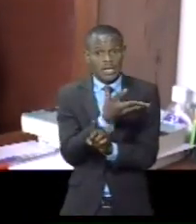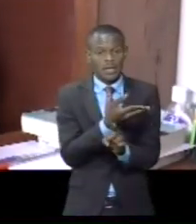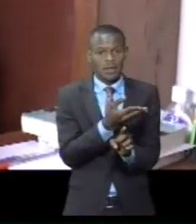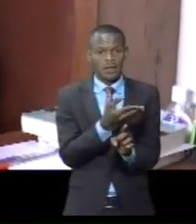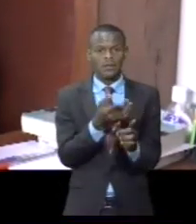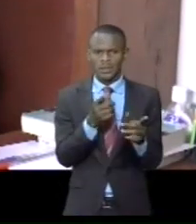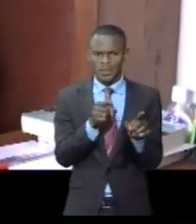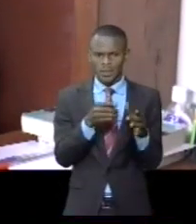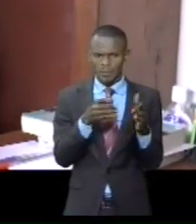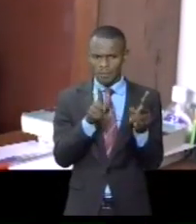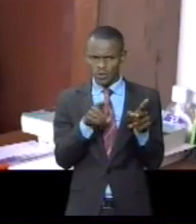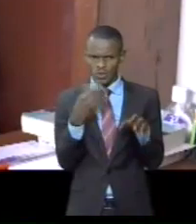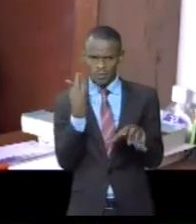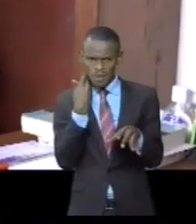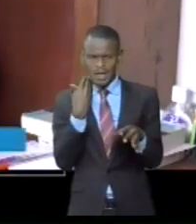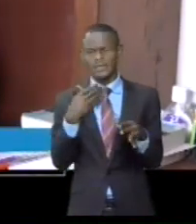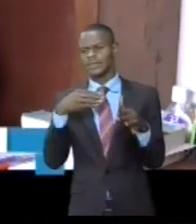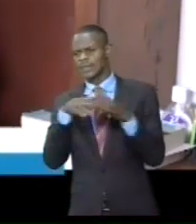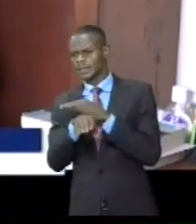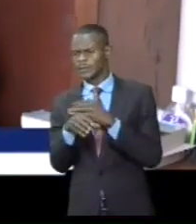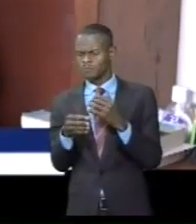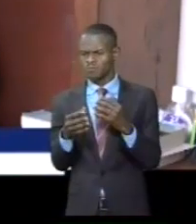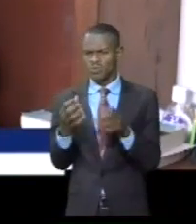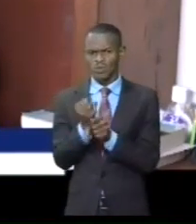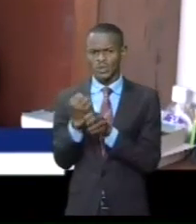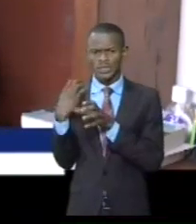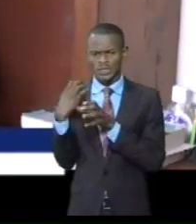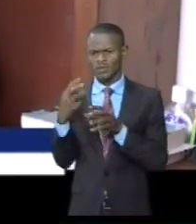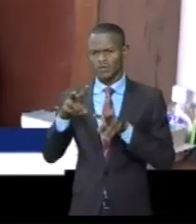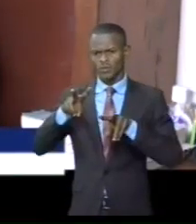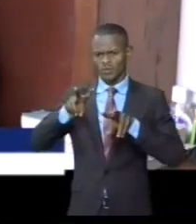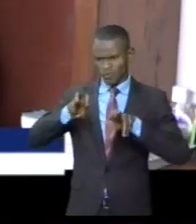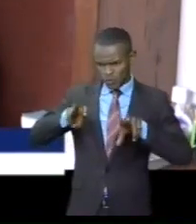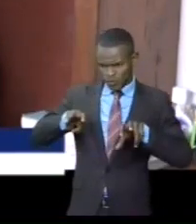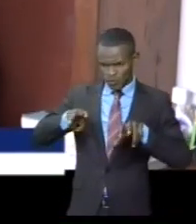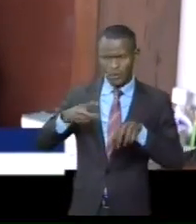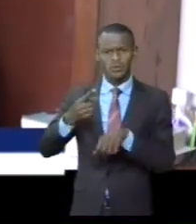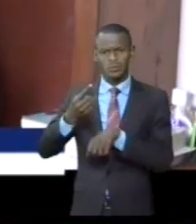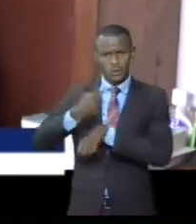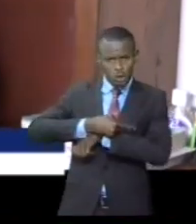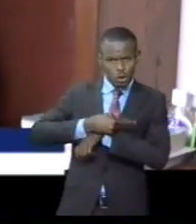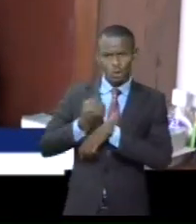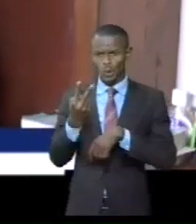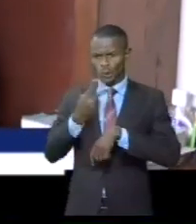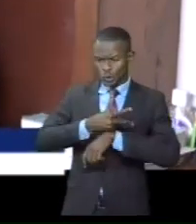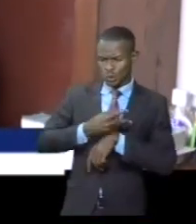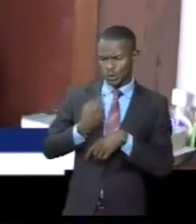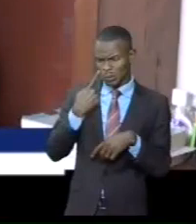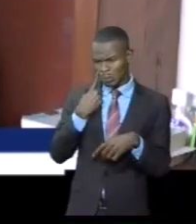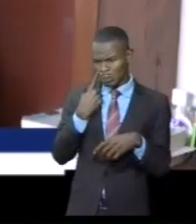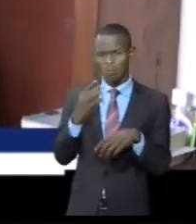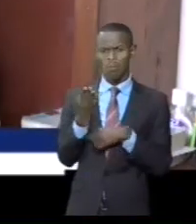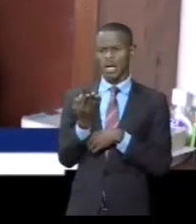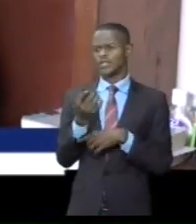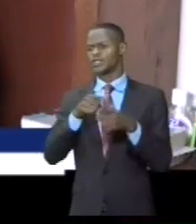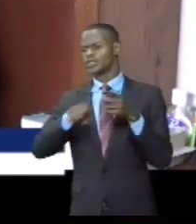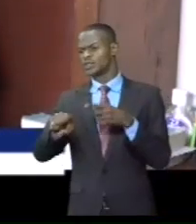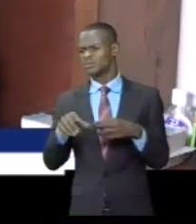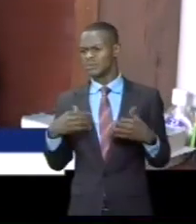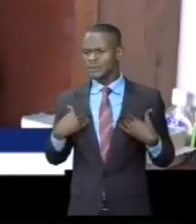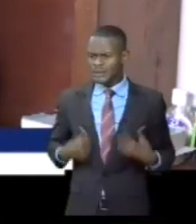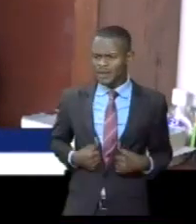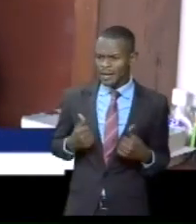jours, sous un traitement. Et on passe le matin, avant de commencer, on surveille, on pose des questions pour savoir